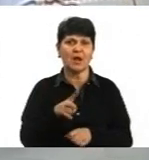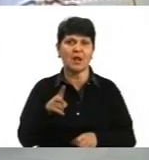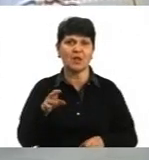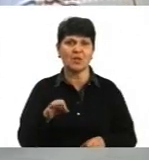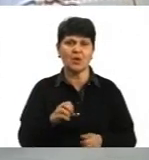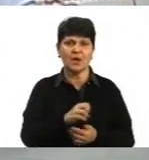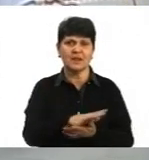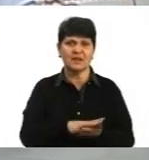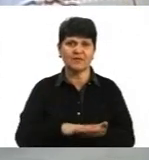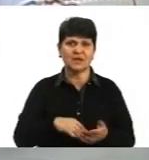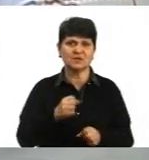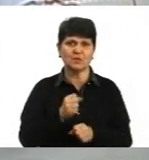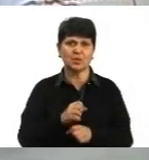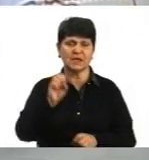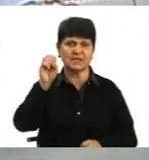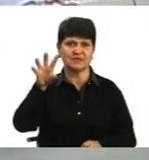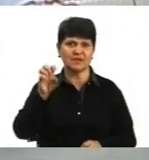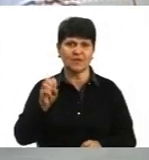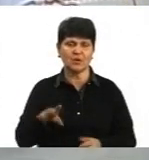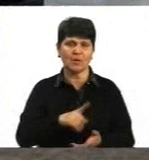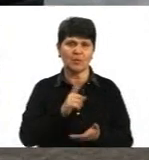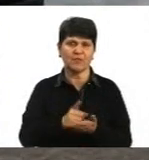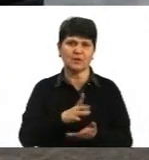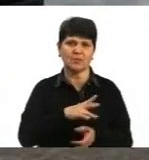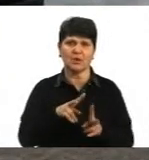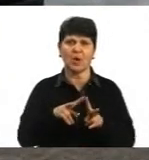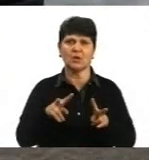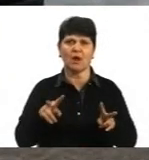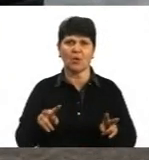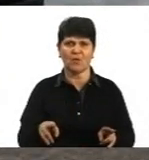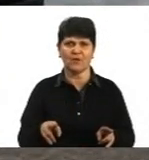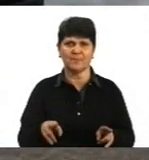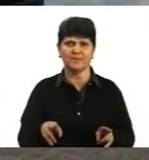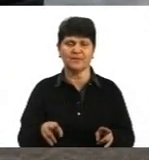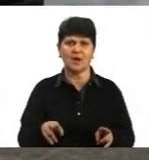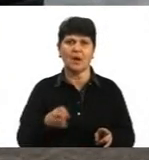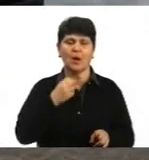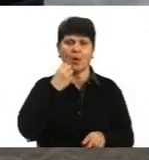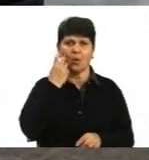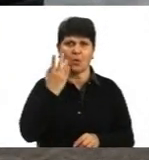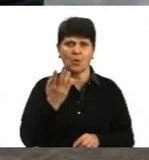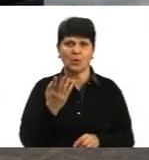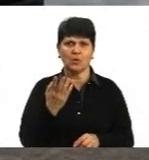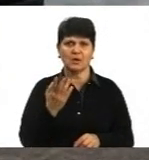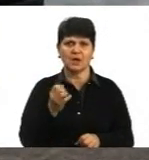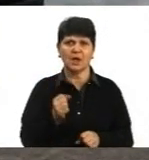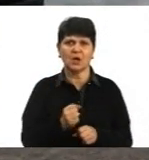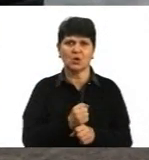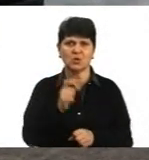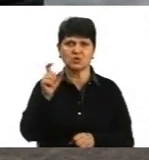тривалість циклу роботи світлофорних об'єктів має бути однакова. Тобто, коли тут розробник казав